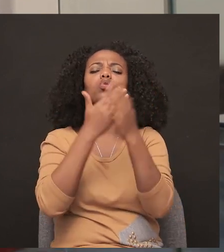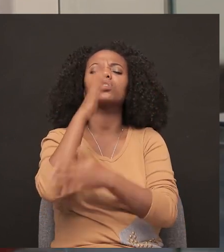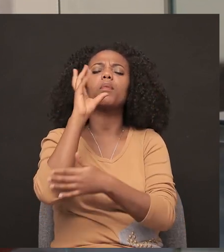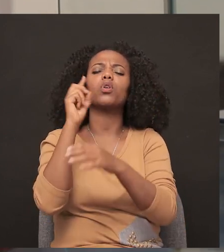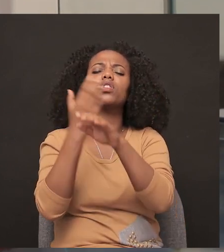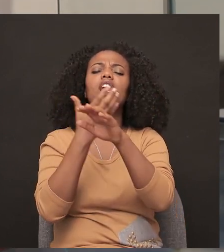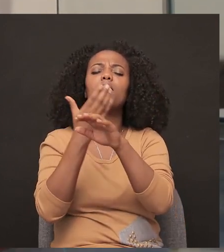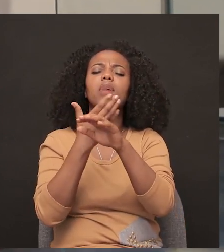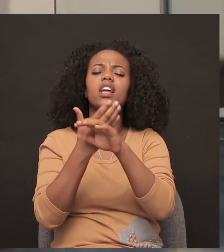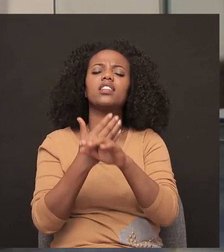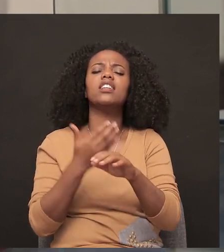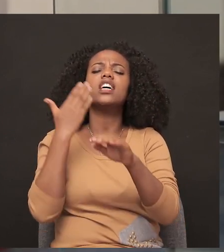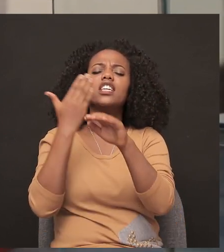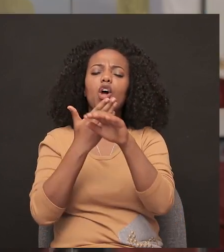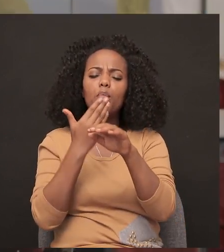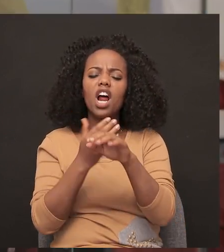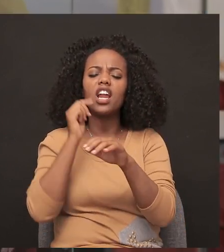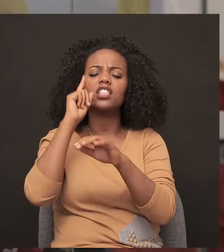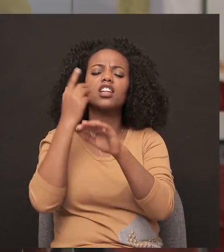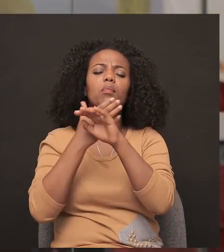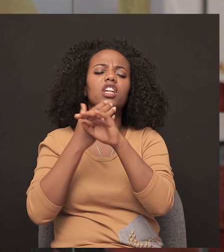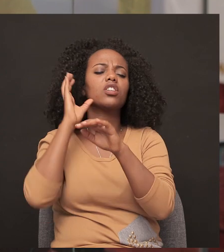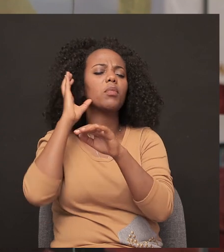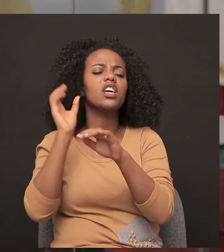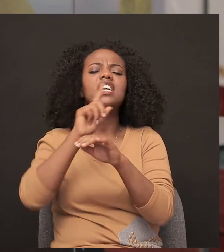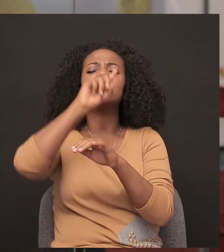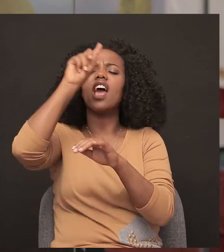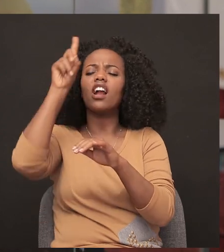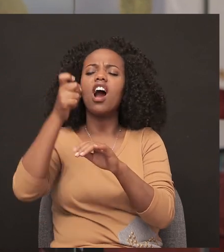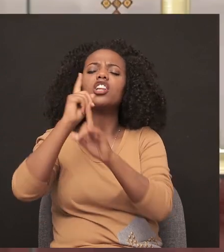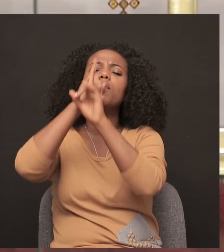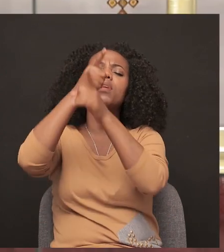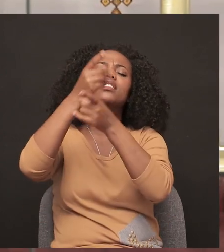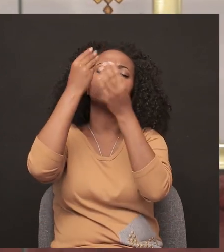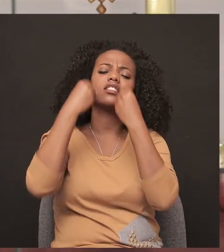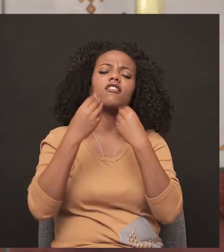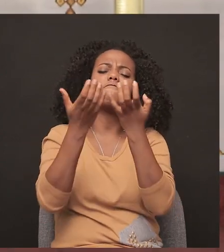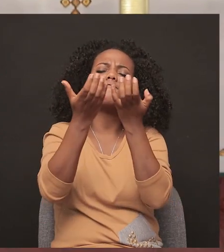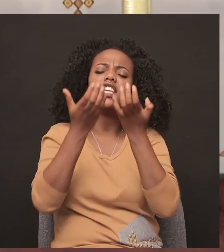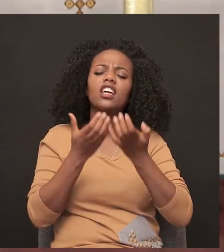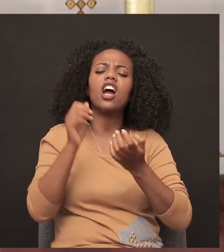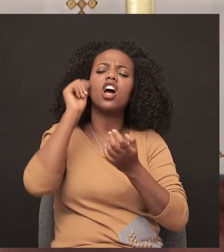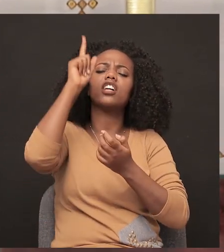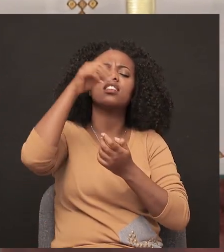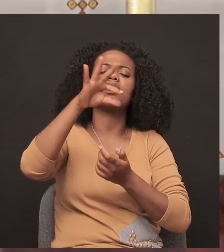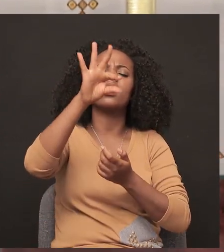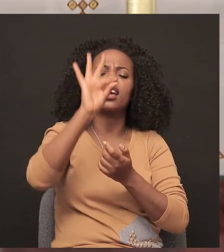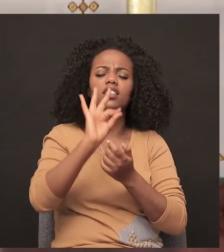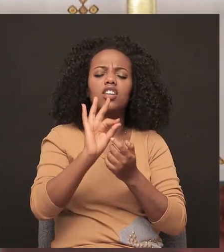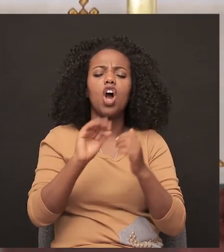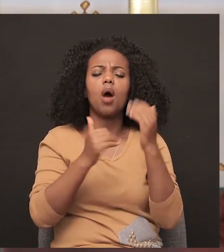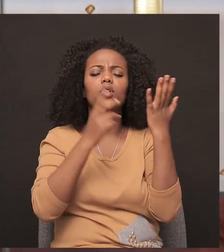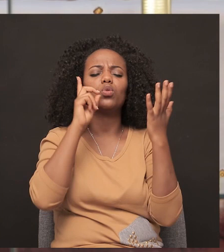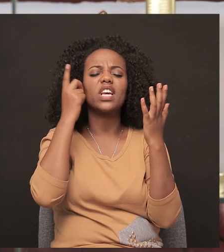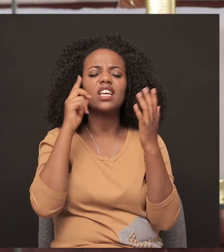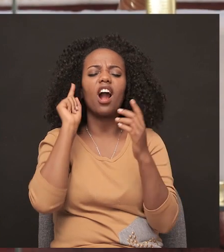ተለመነን እንለምናለን ተለመነን እንጠይቀሃለን መልስልን እንፈልግሃለን ተገኝልን አቤቱ